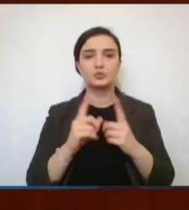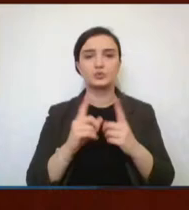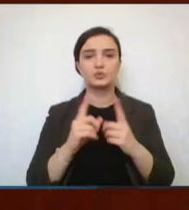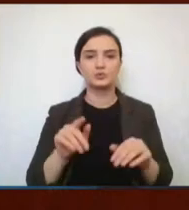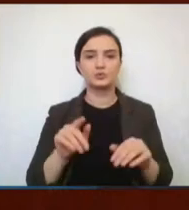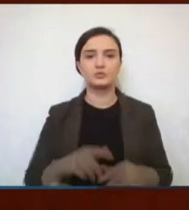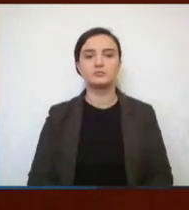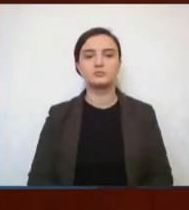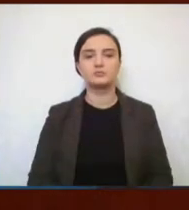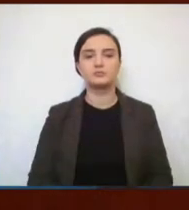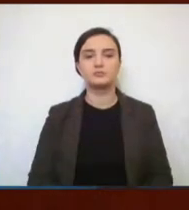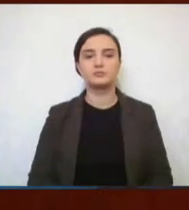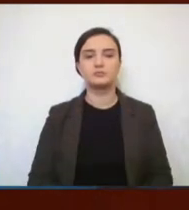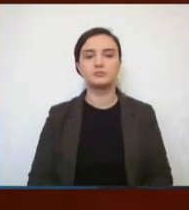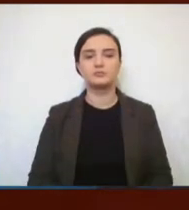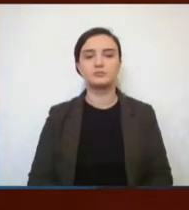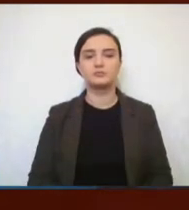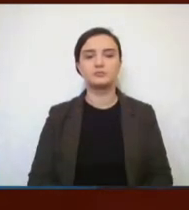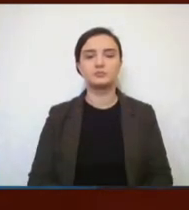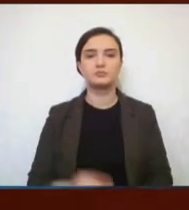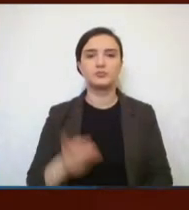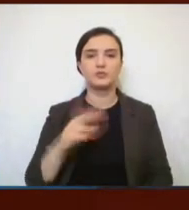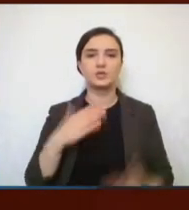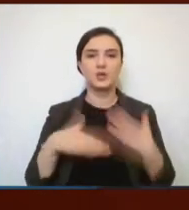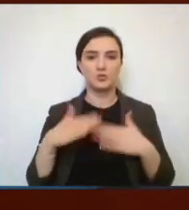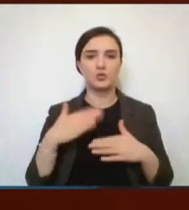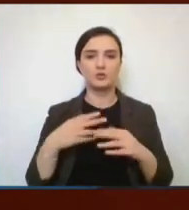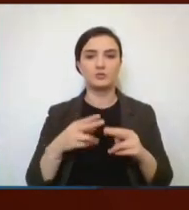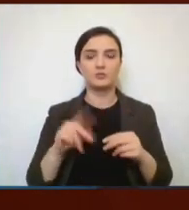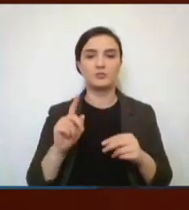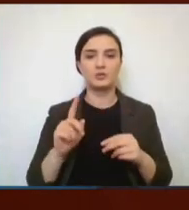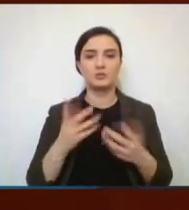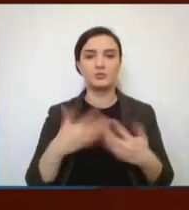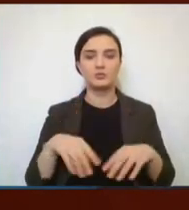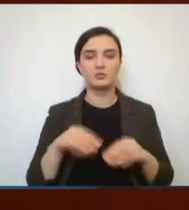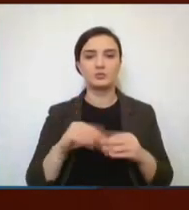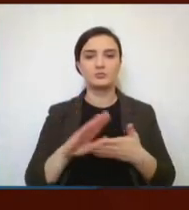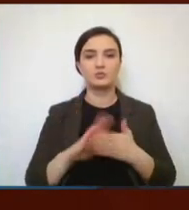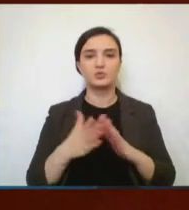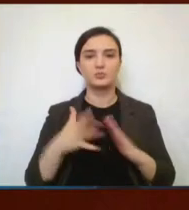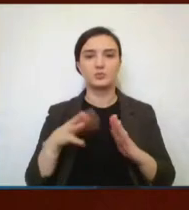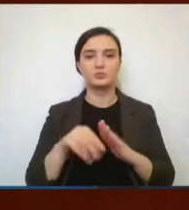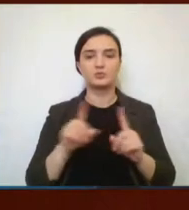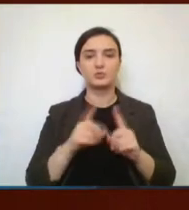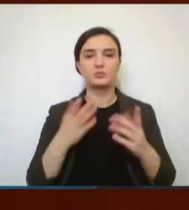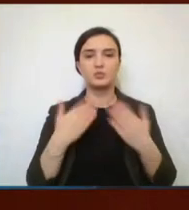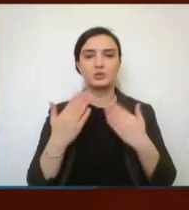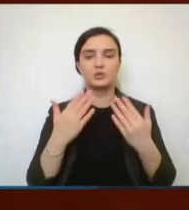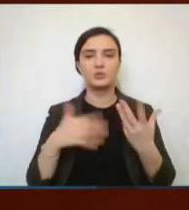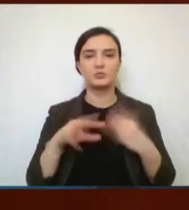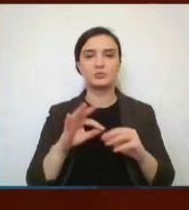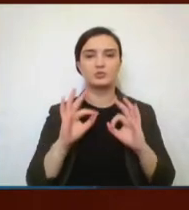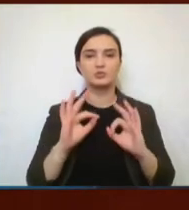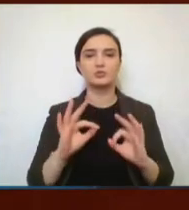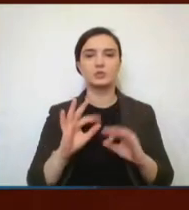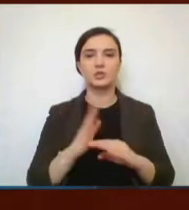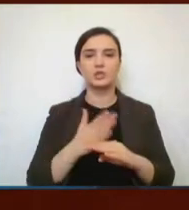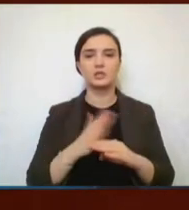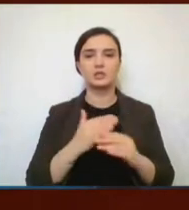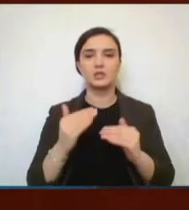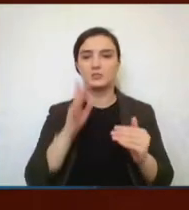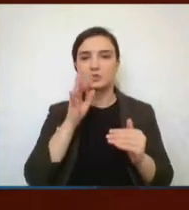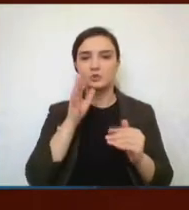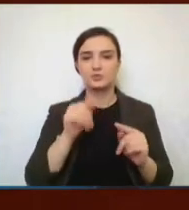მოვიდა, გაუხარდა და ასე შემდეგ. მაგრამ ოჯახის პირობებშიც კი ამ ურთიერთობების სწორად განაწილება დროში,